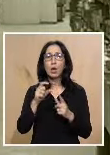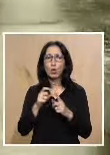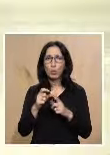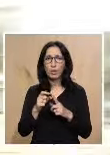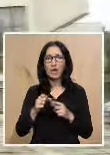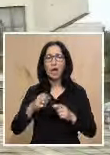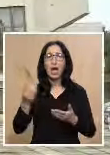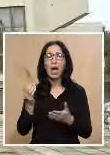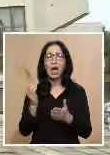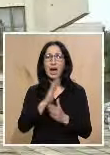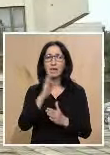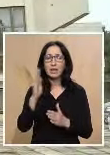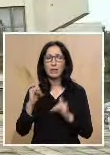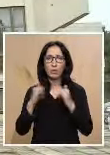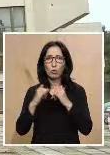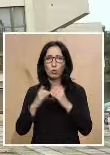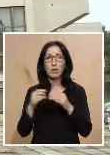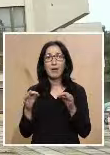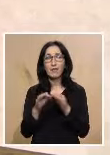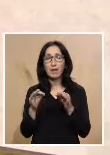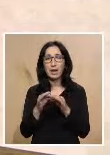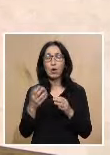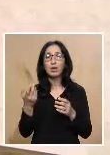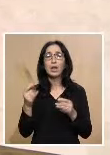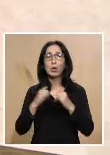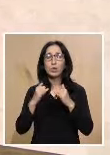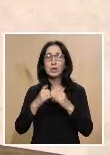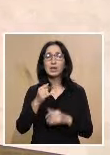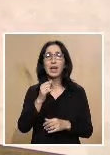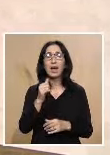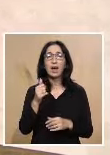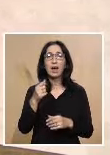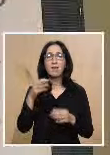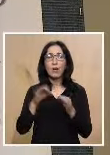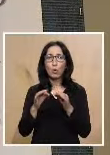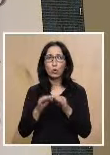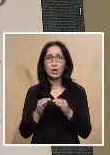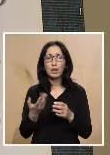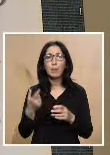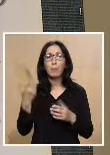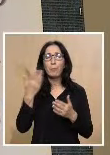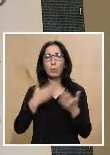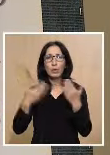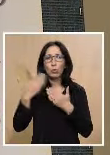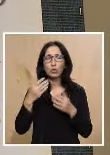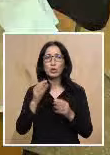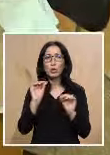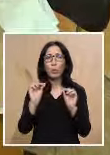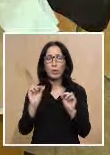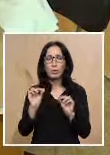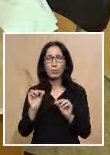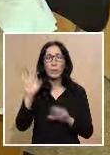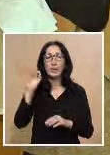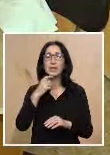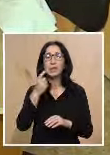Русе. Филиалът на Русенския университет в Силистра с два юбилея. 130 години педагогическо образование и